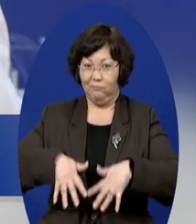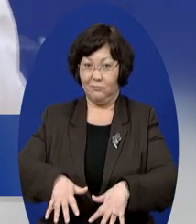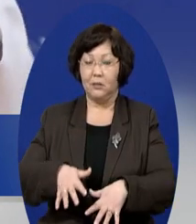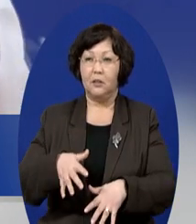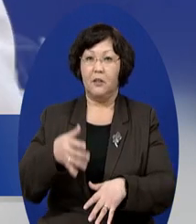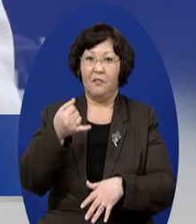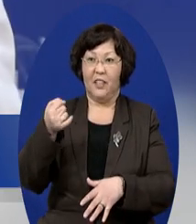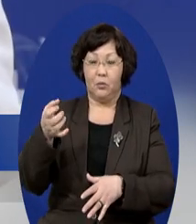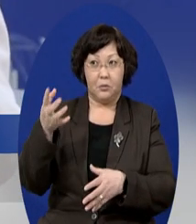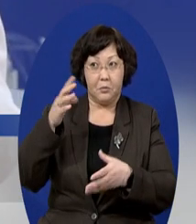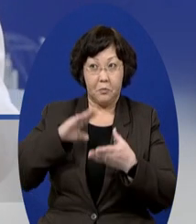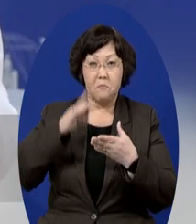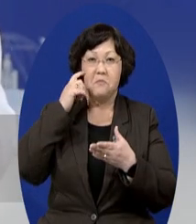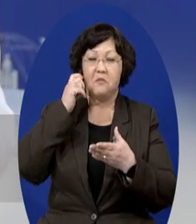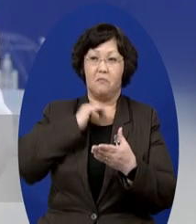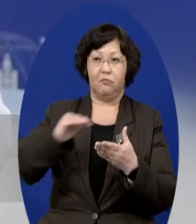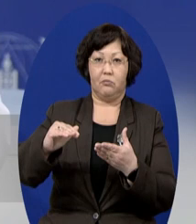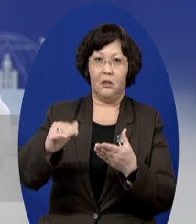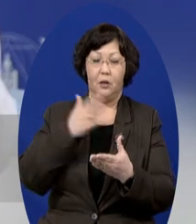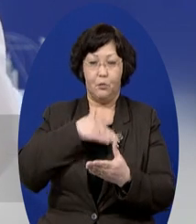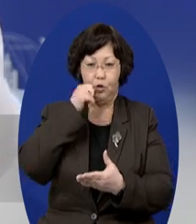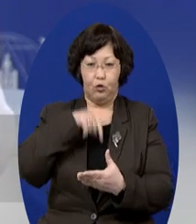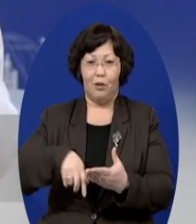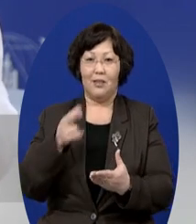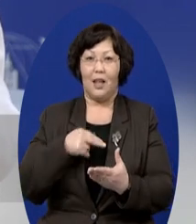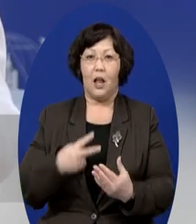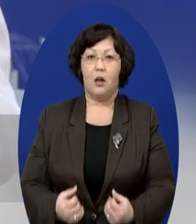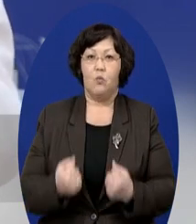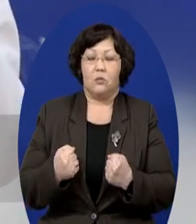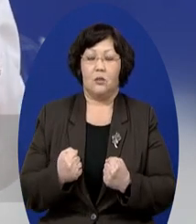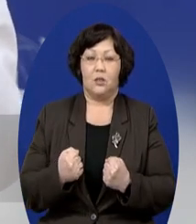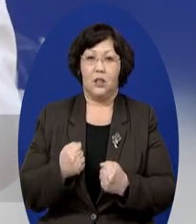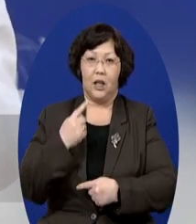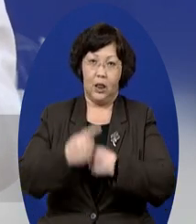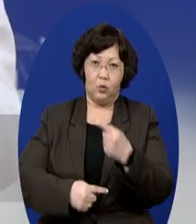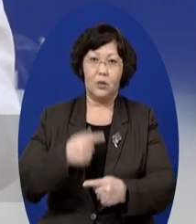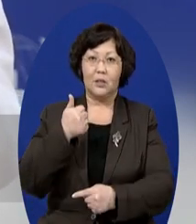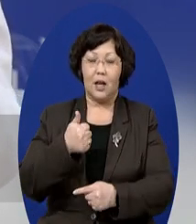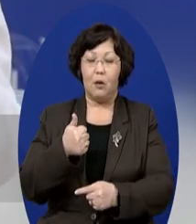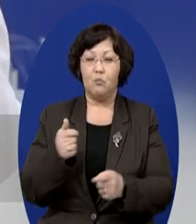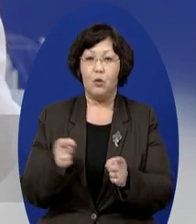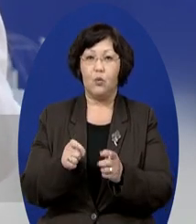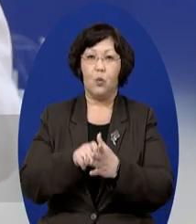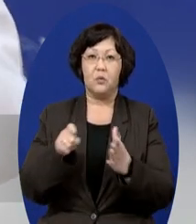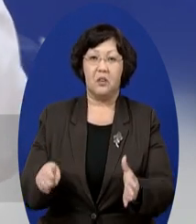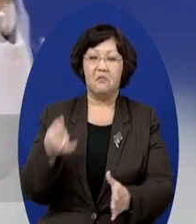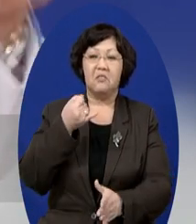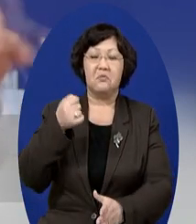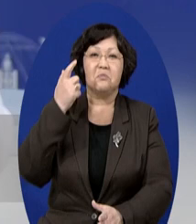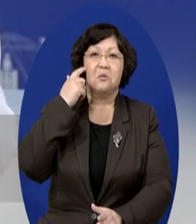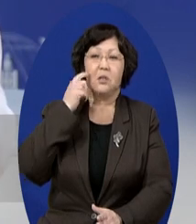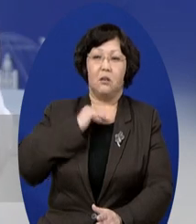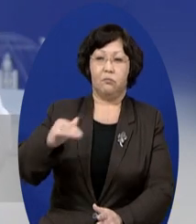нь улам бүр нэмэгдээд хүний дархлаа тохиолцоо илүү одоо боловсрдог бөгөөд илүү богино хугацаагаар тэдгэрийг таних биеэс